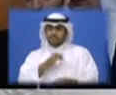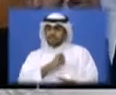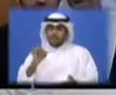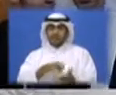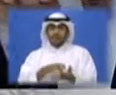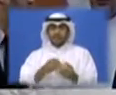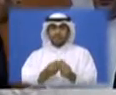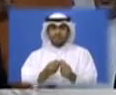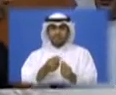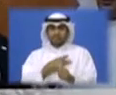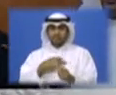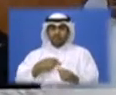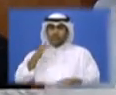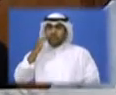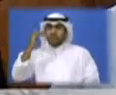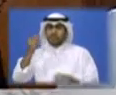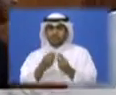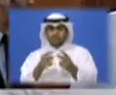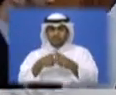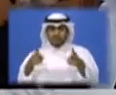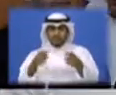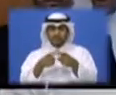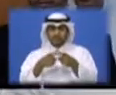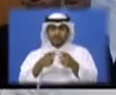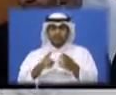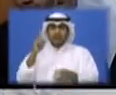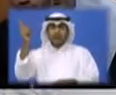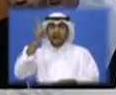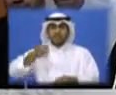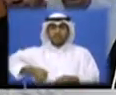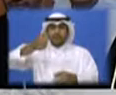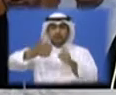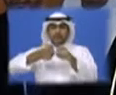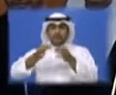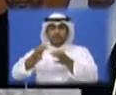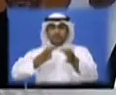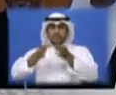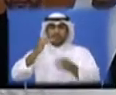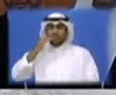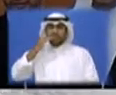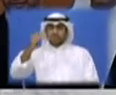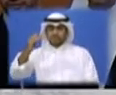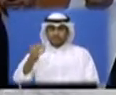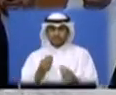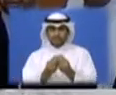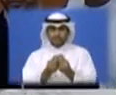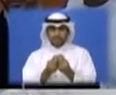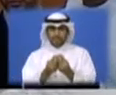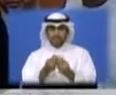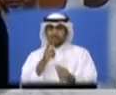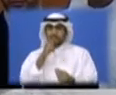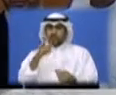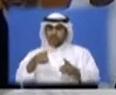دولة لشؤون الشباب في حضور المنتدى العالمي الأول لسياسات الشباب بدعوة كريمة من